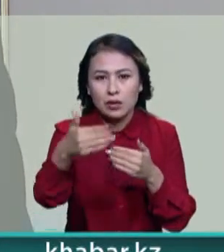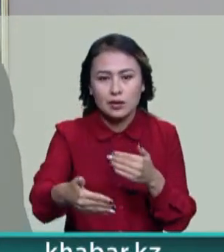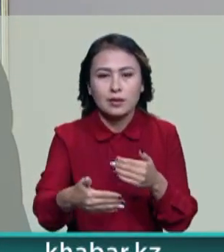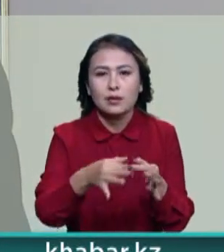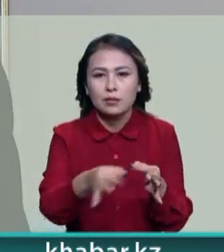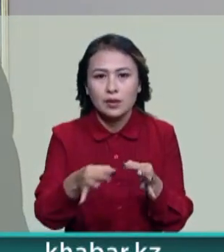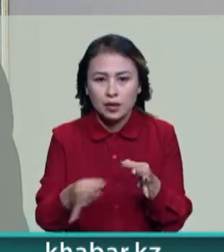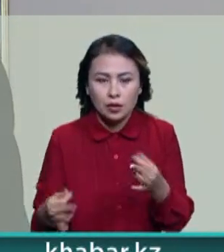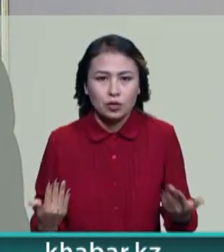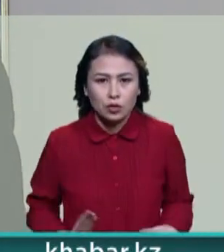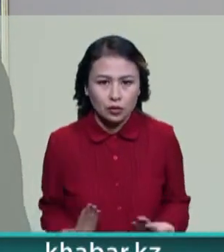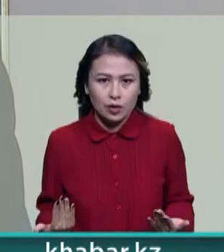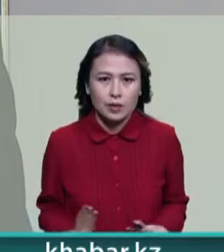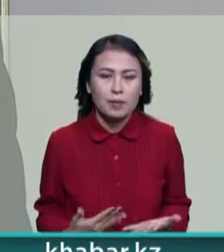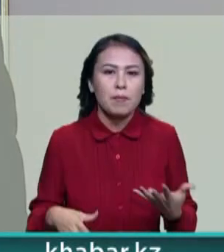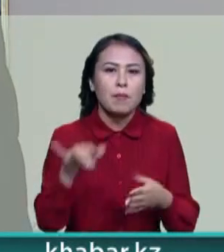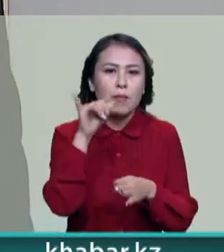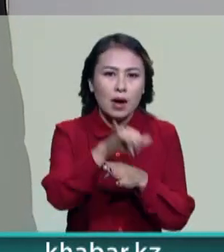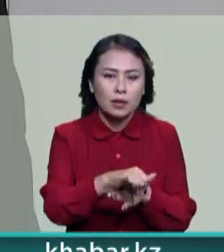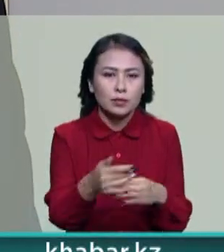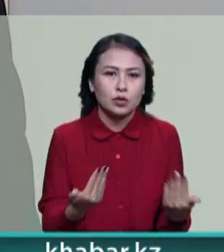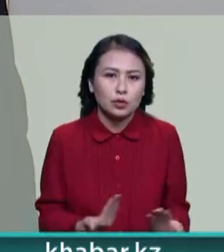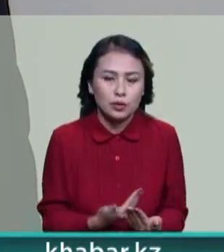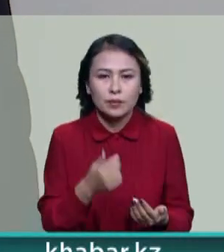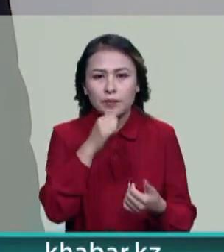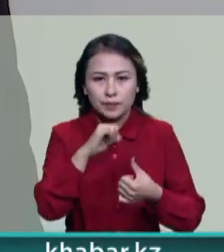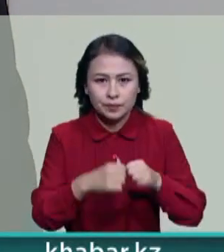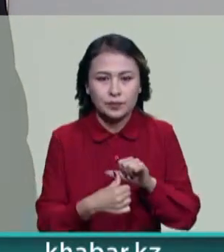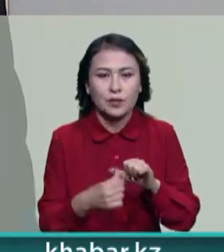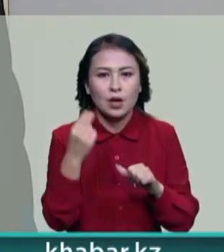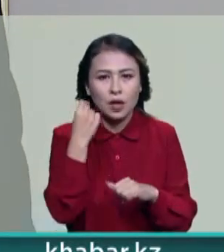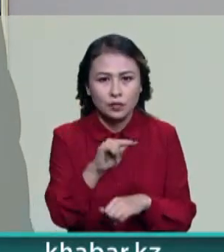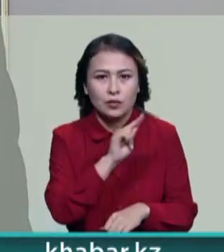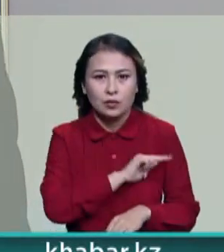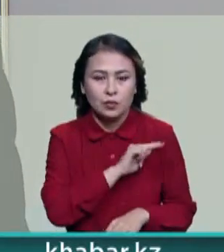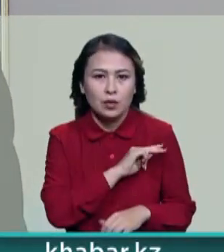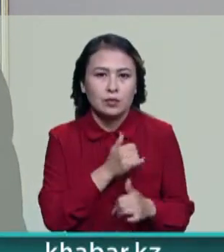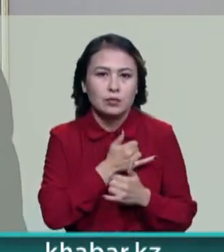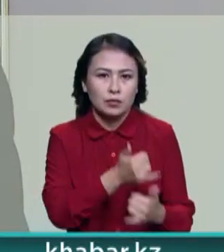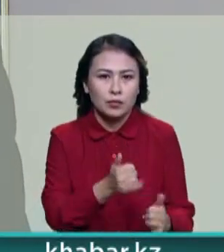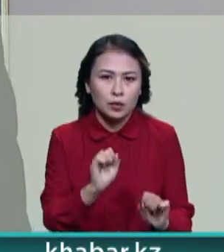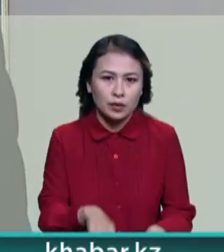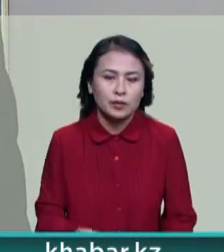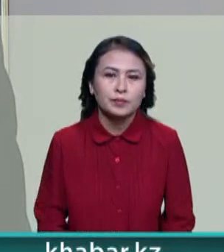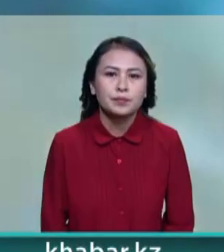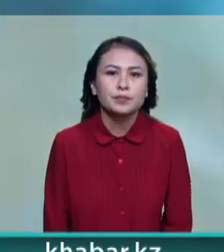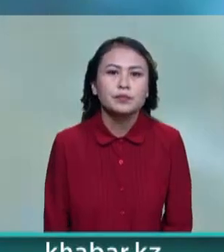елді мекендердің тұрғындарын барып, сол тұрғылықты жерінде сапалы көмек көрсетуге мүмкіндік беретін болады.